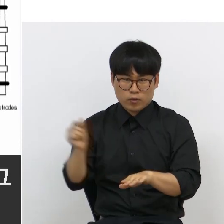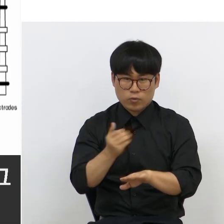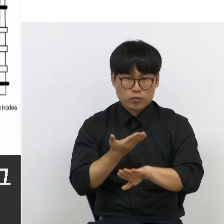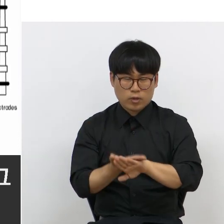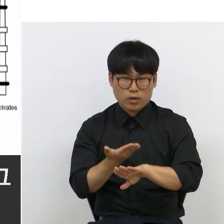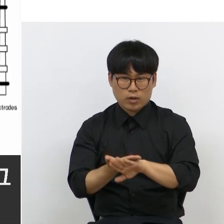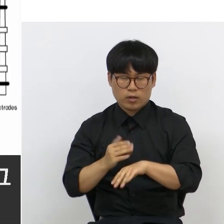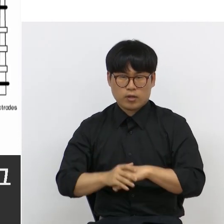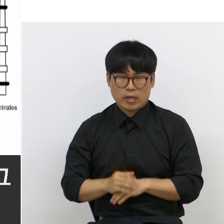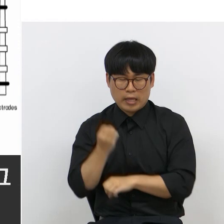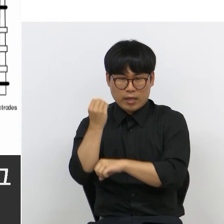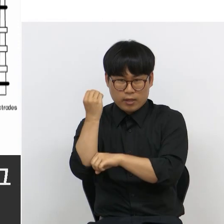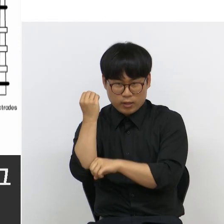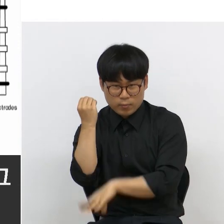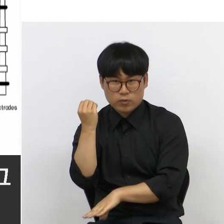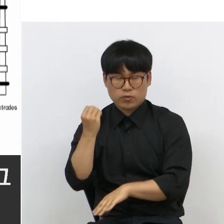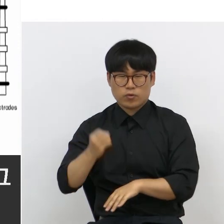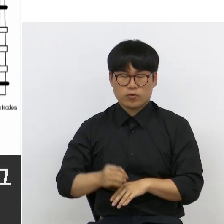다릅니다만 기본적으로